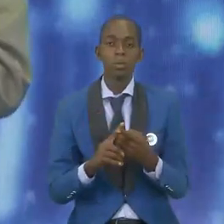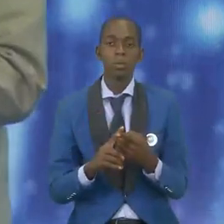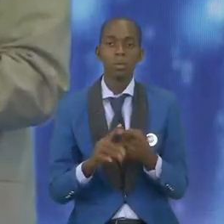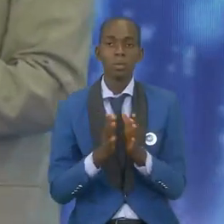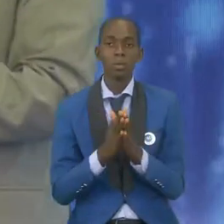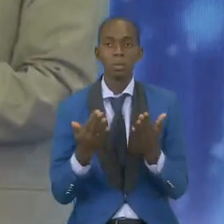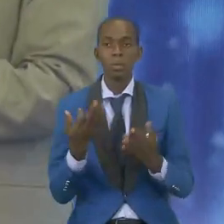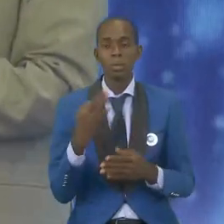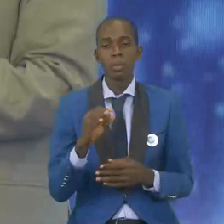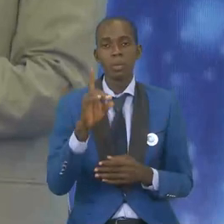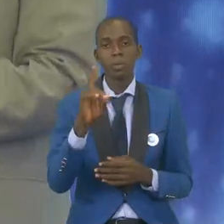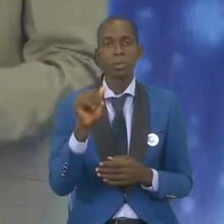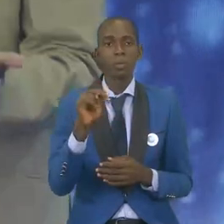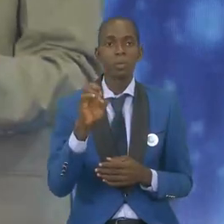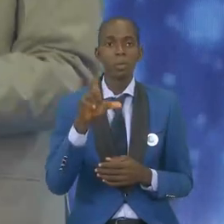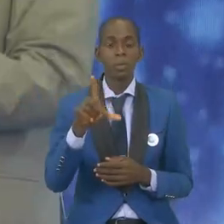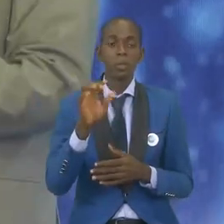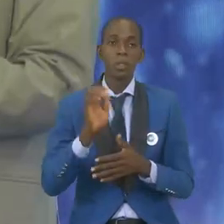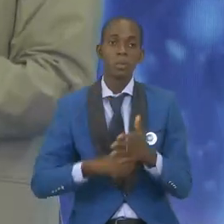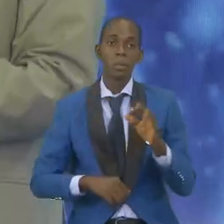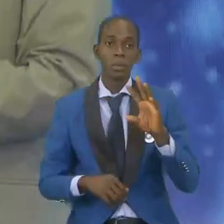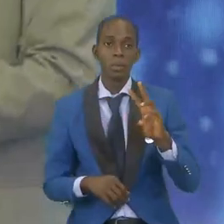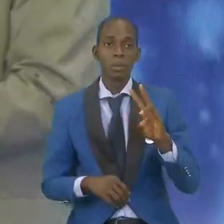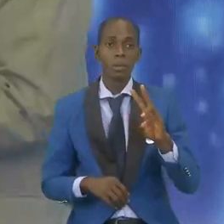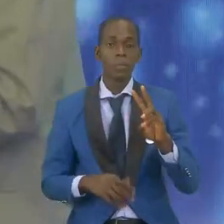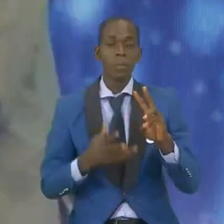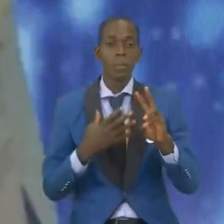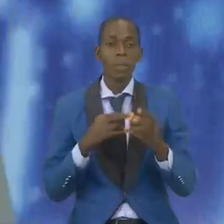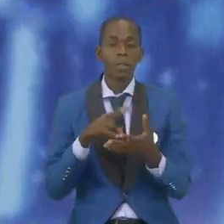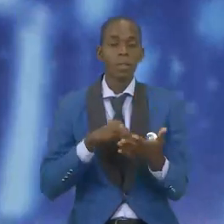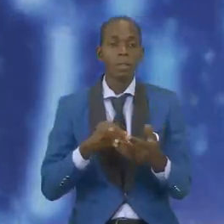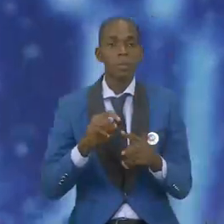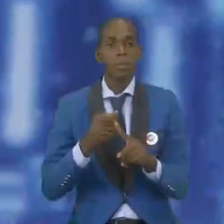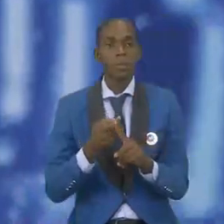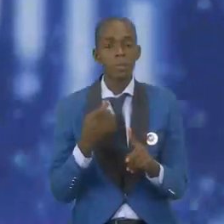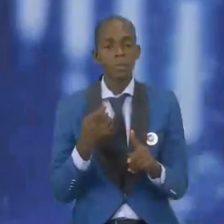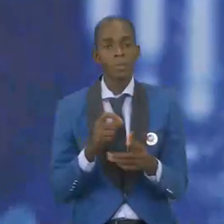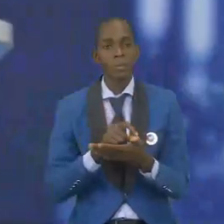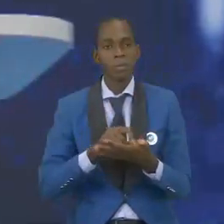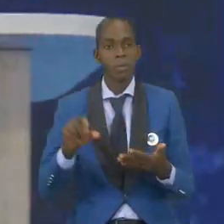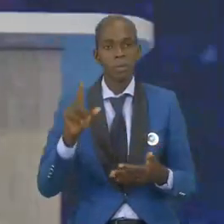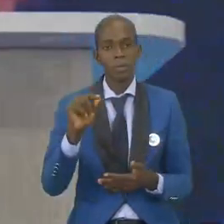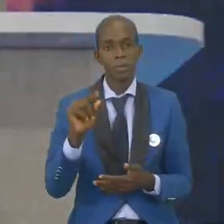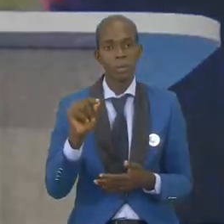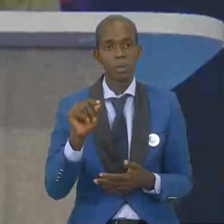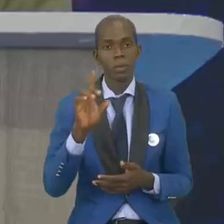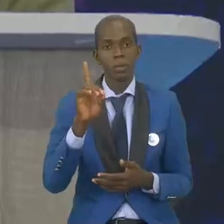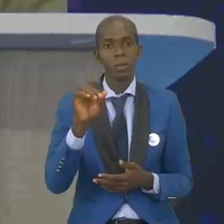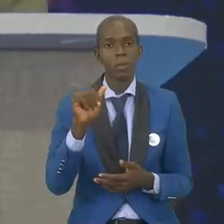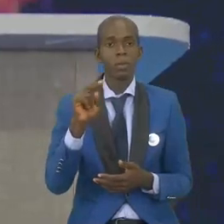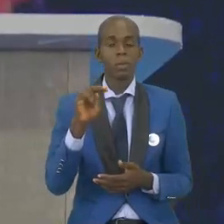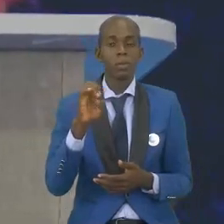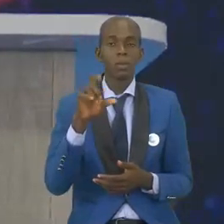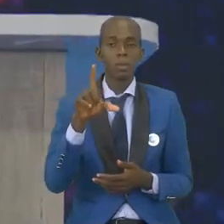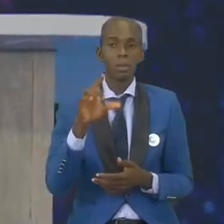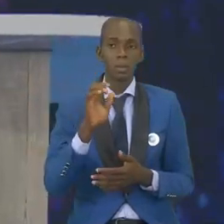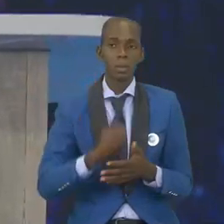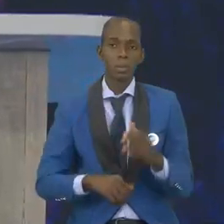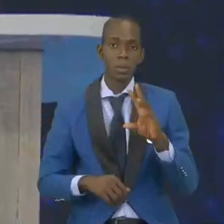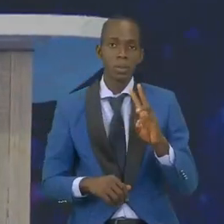Aujourd'hui, nous venons en Daniel, au chapitre 6. Et je vous lis à partir du verset